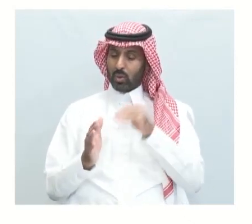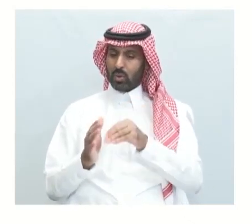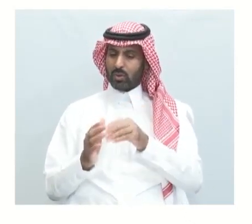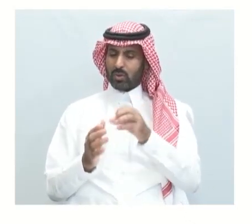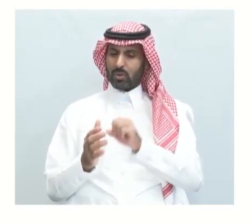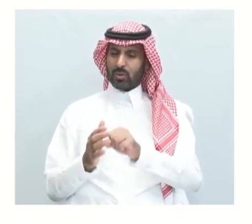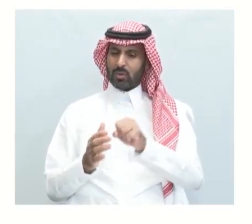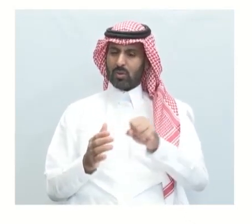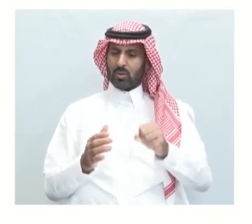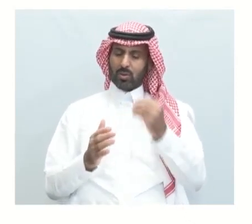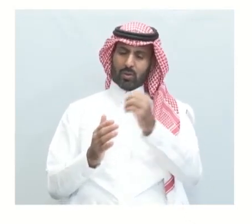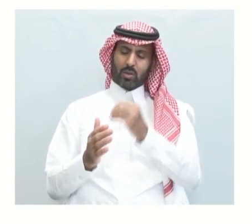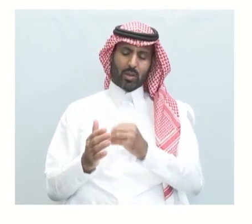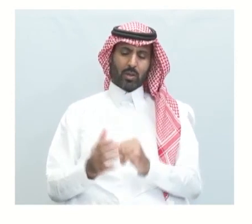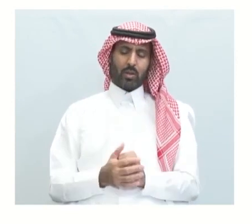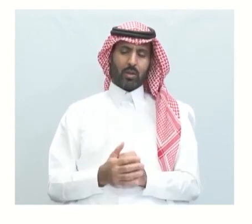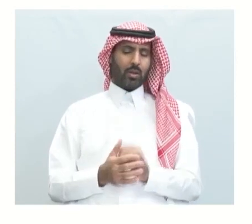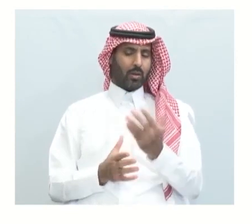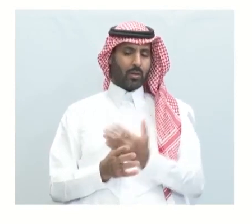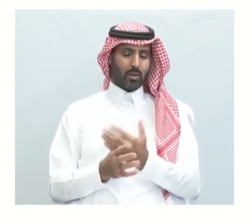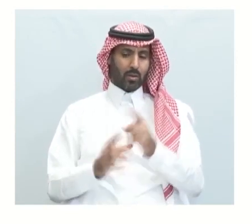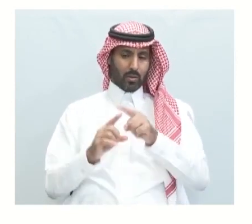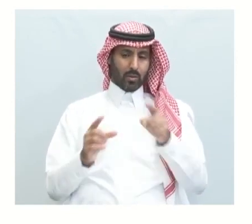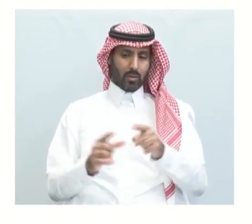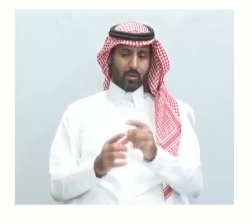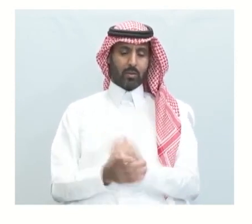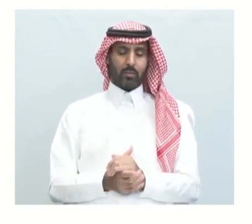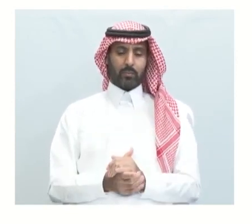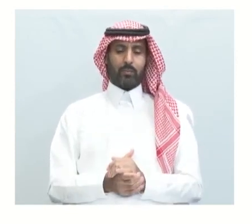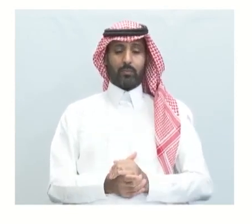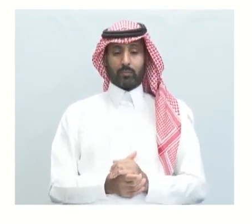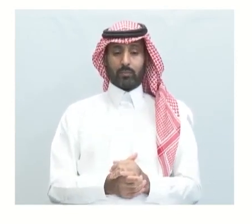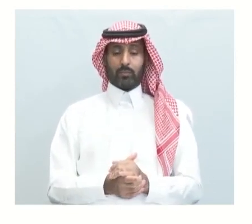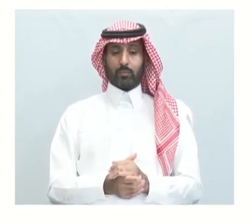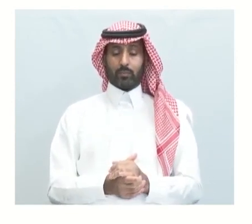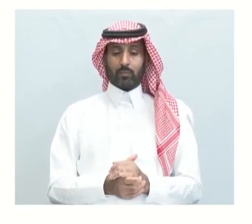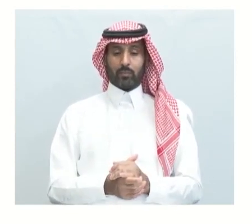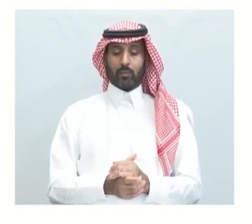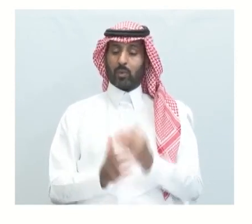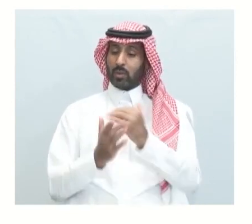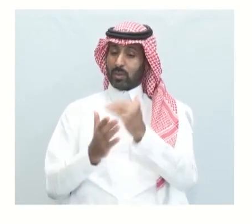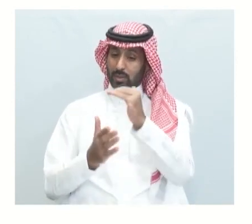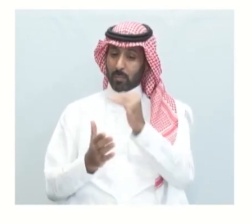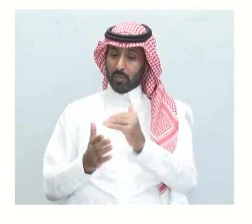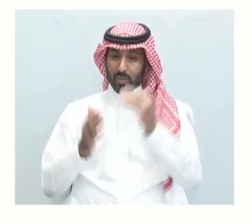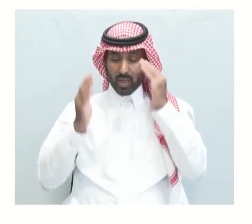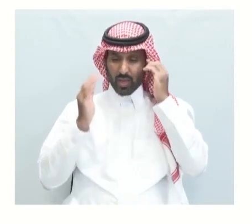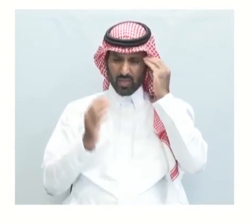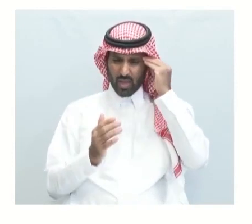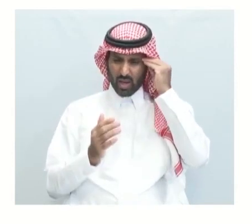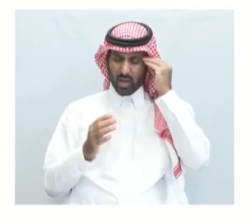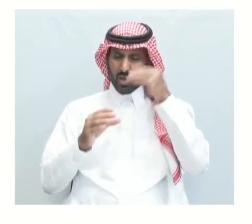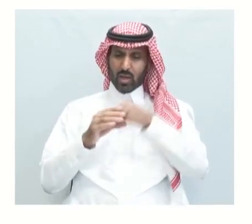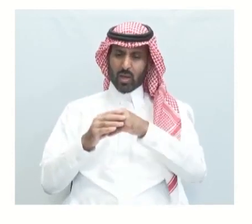تلوى الاخر السبب لماذا مثل ما ذكرنا هنا ان المواقع متجاوره في الذاكره